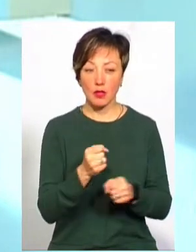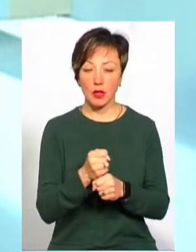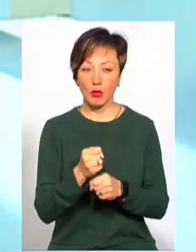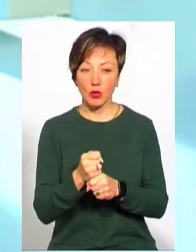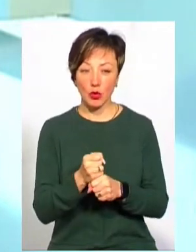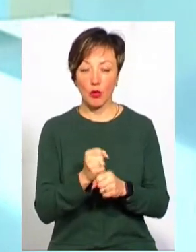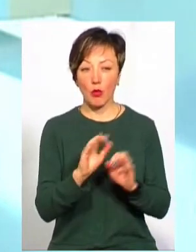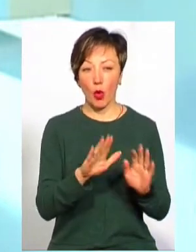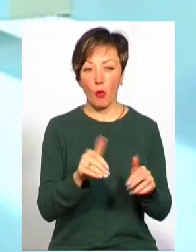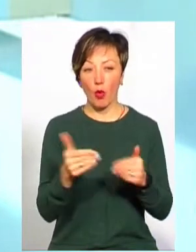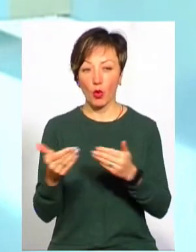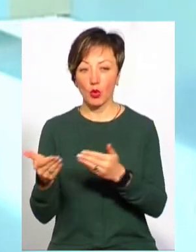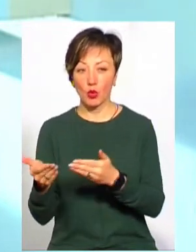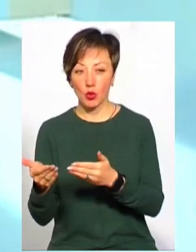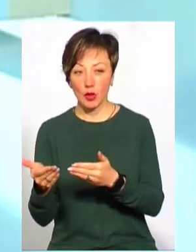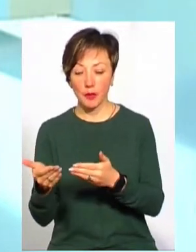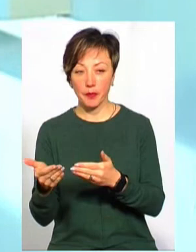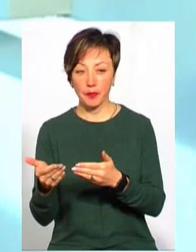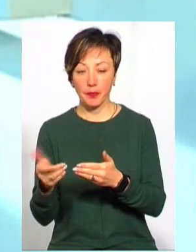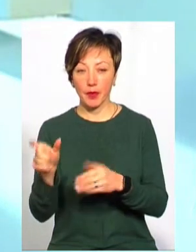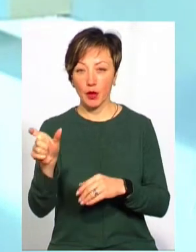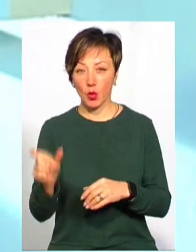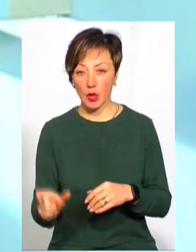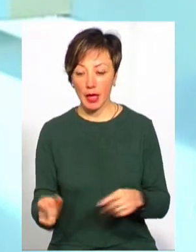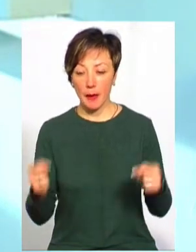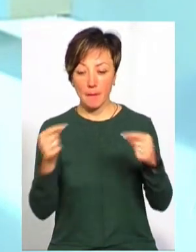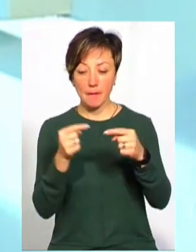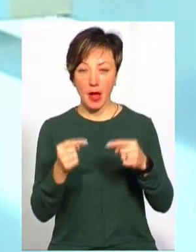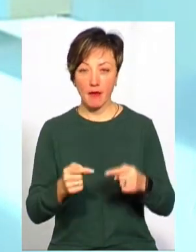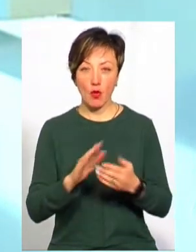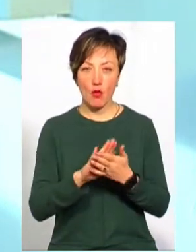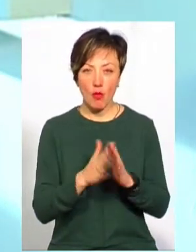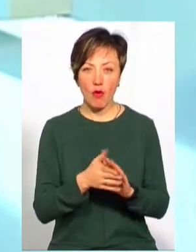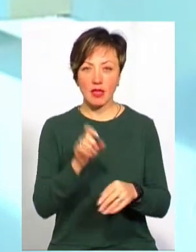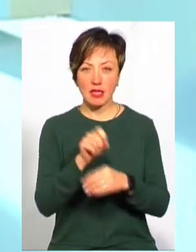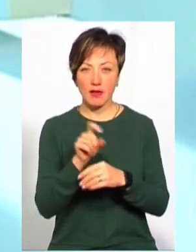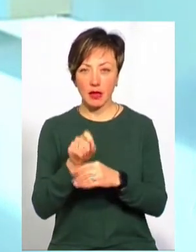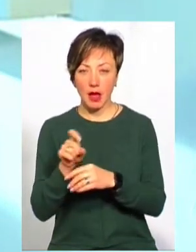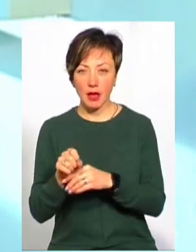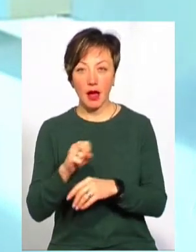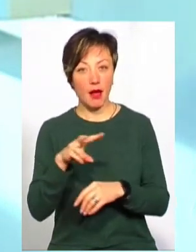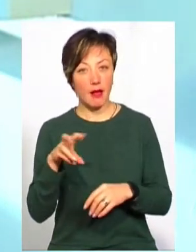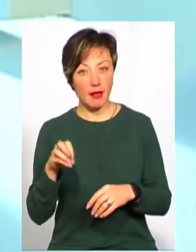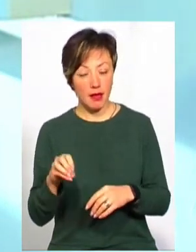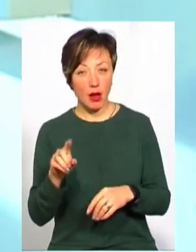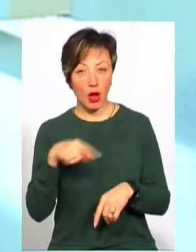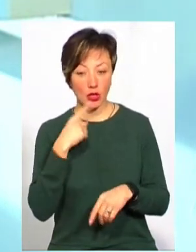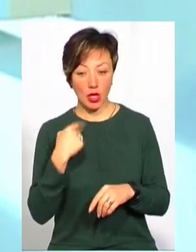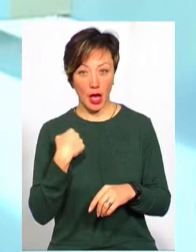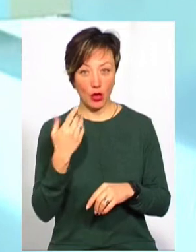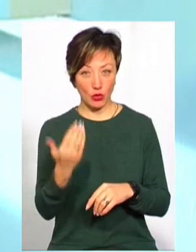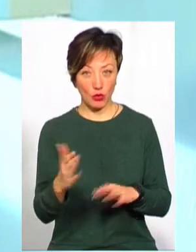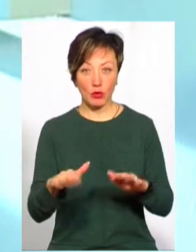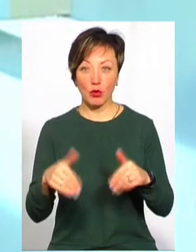роботу, роботодавець пропонує певні умови, функції, завдання, але й роботодавець каже, що я